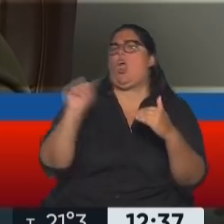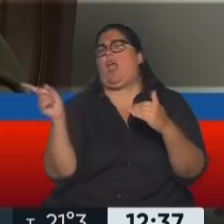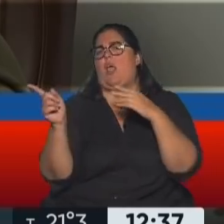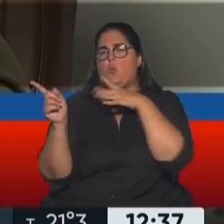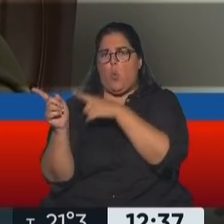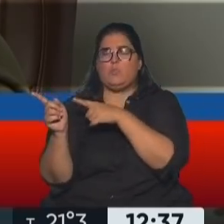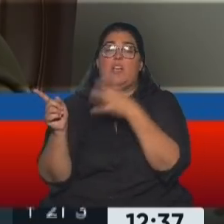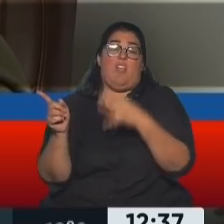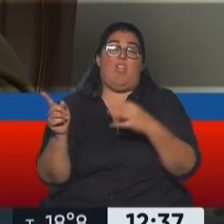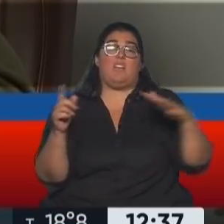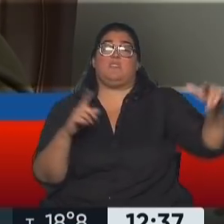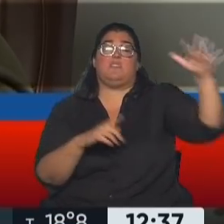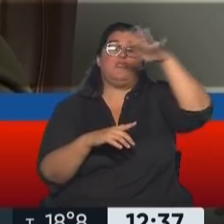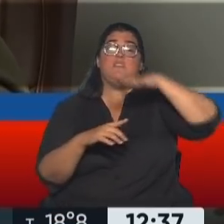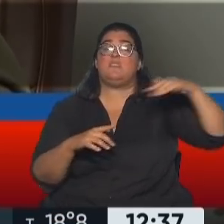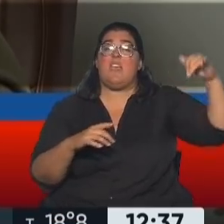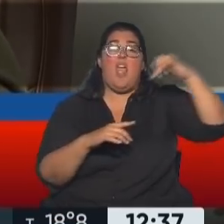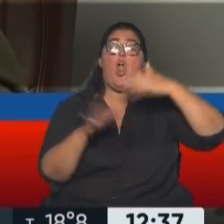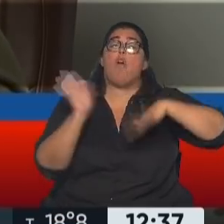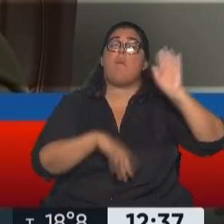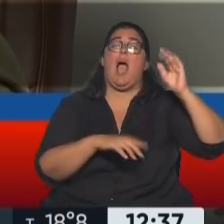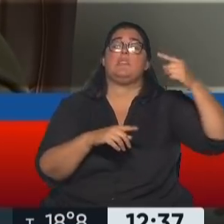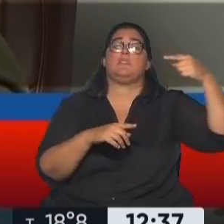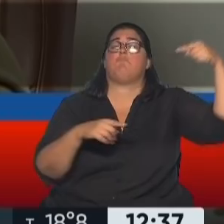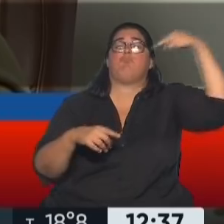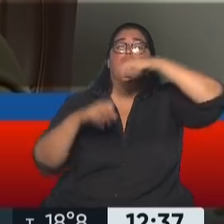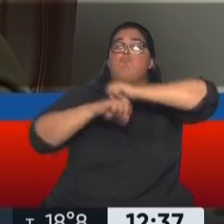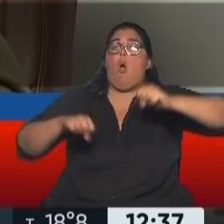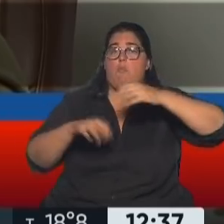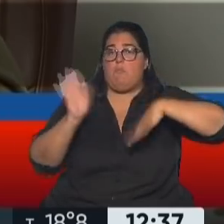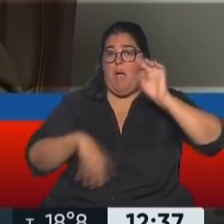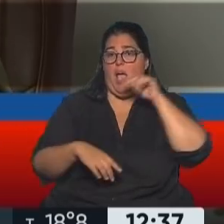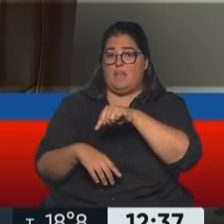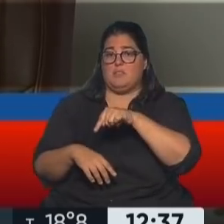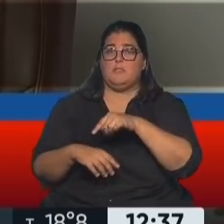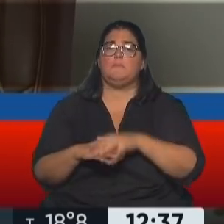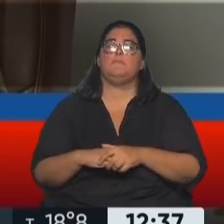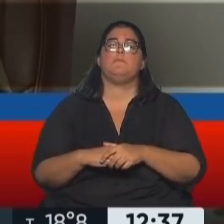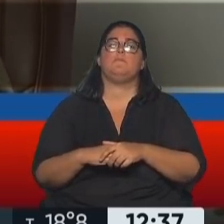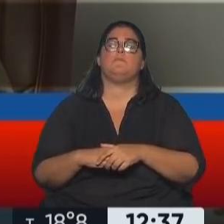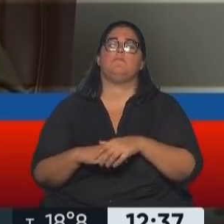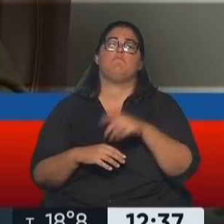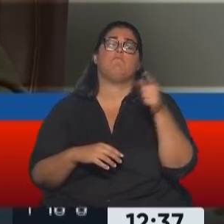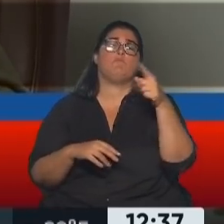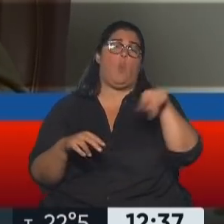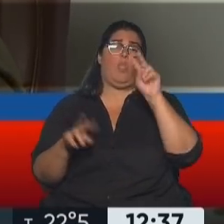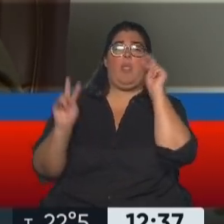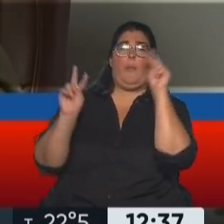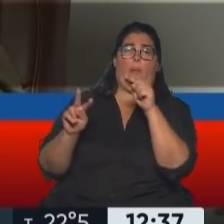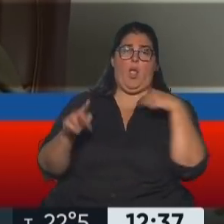у небі – це застосування зброї масового знищення. І ви бачите